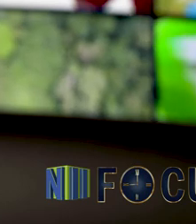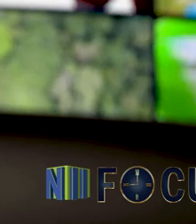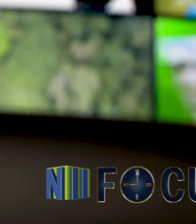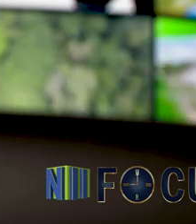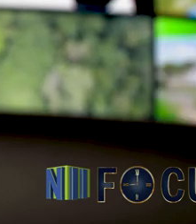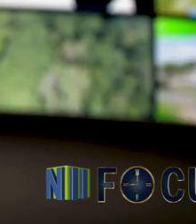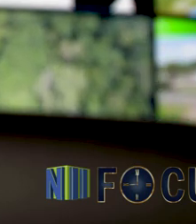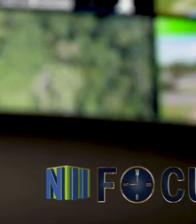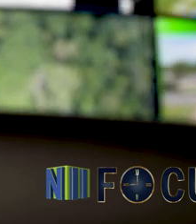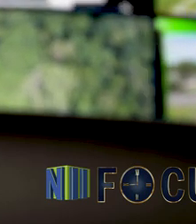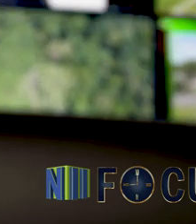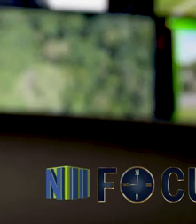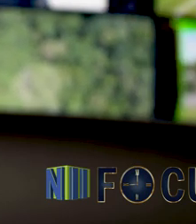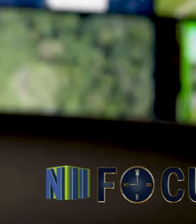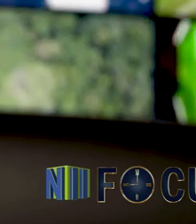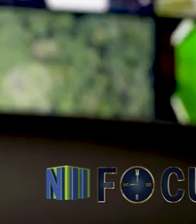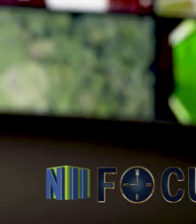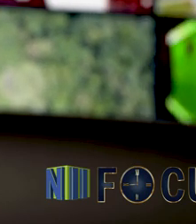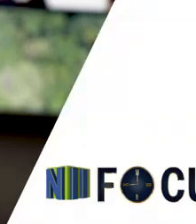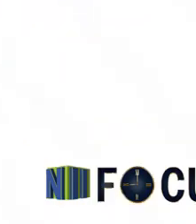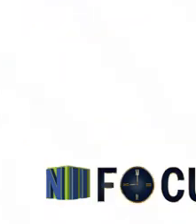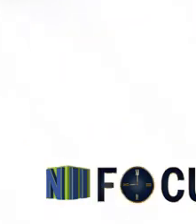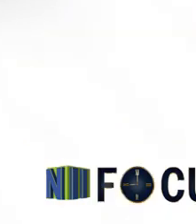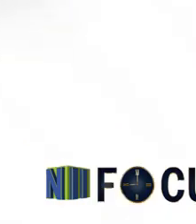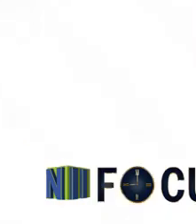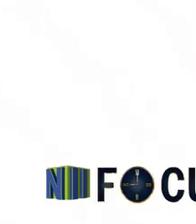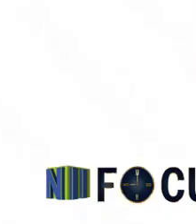focus gelegd op de activiteiten die voor de samenleving van belang zijn.